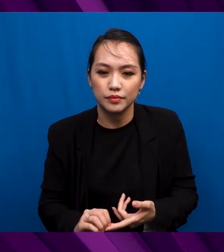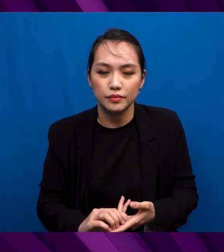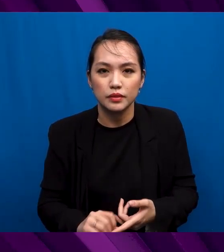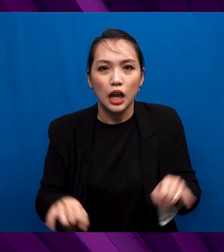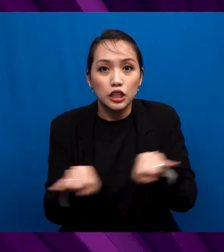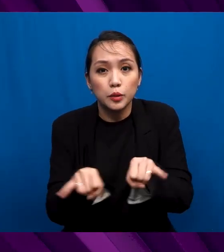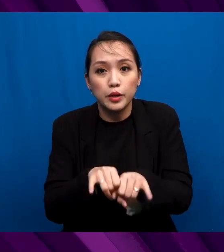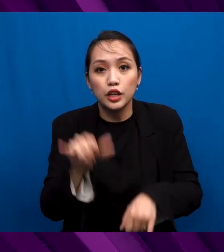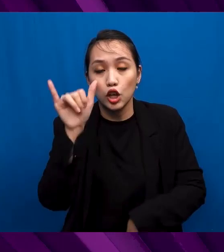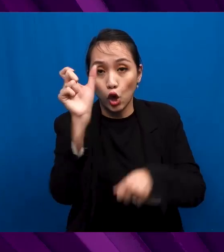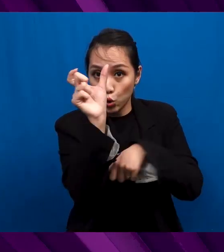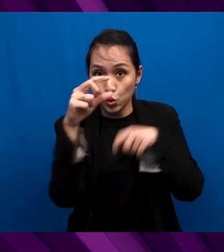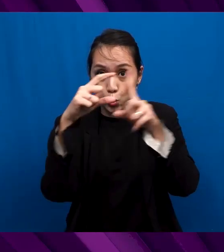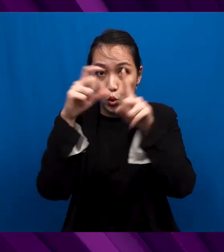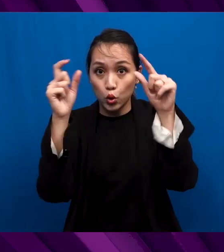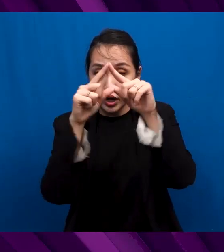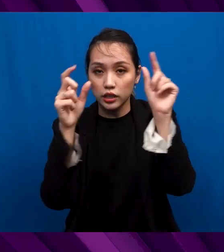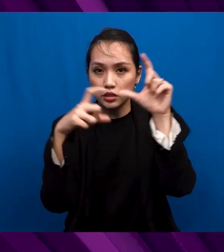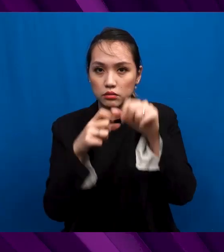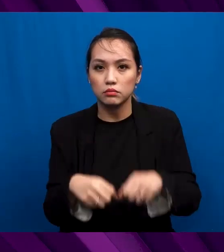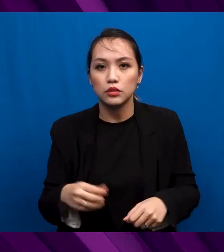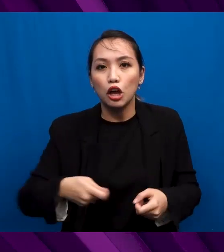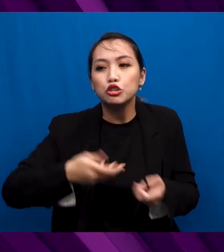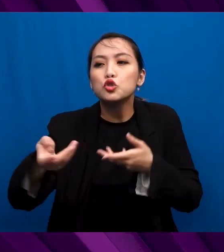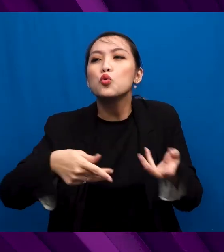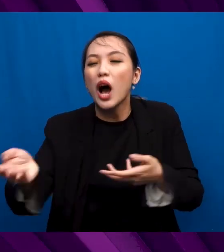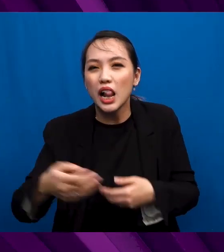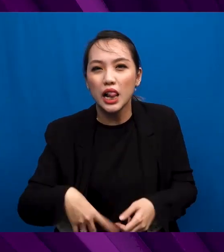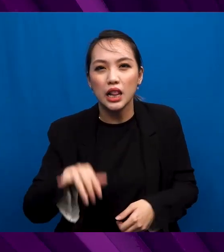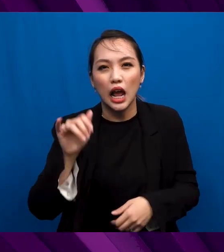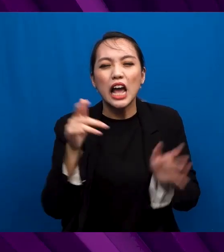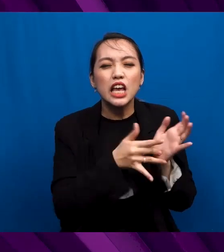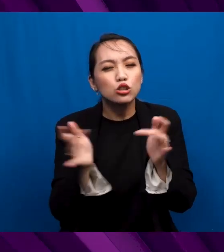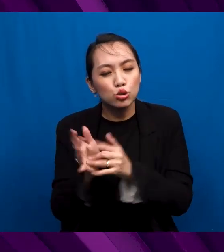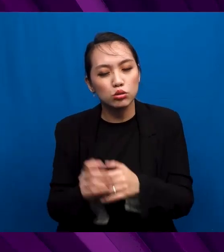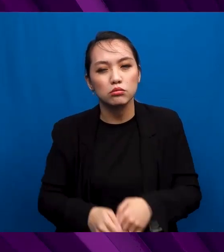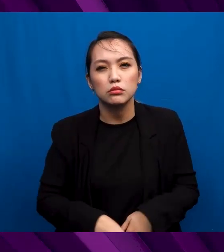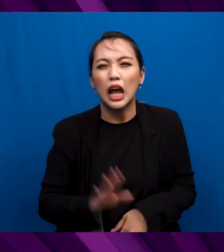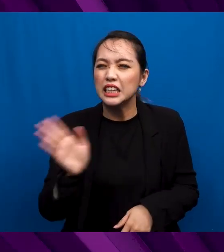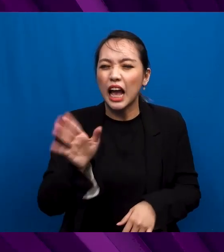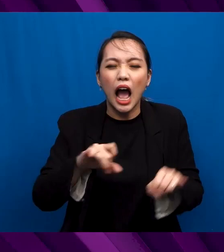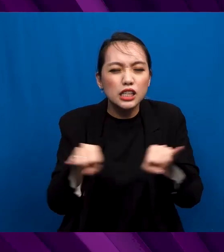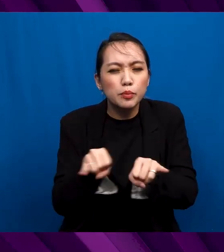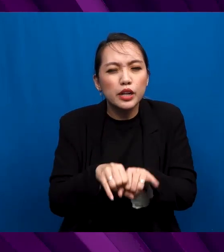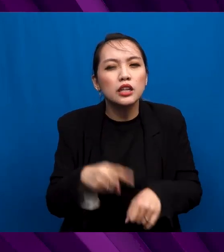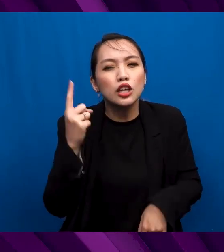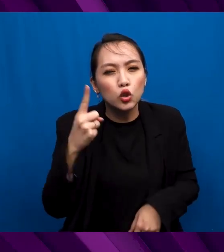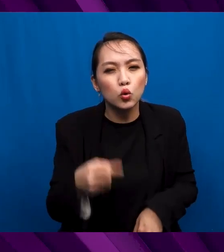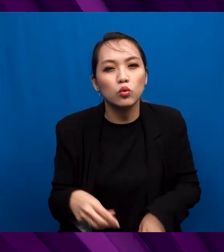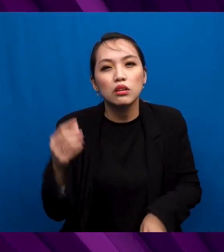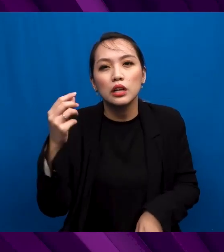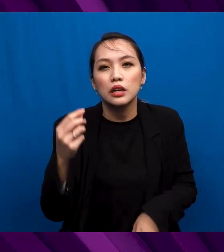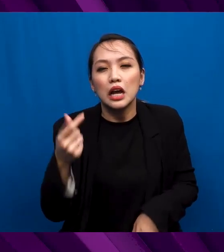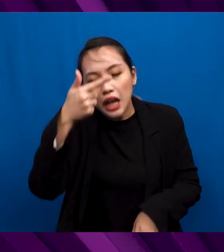Yudas Iskariot. Cukup, jangan dijual lagi lewat tanganmu dan tanganku. Simeon main-main dengan dua dosa yang Tuhan paling